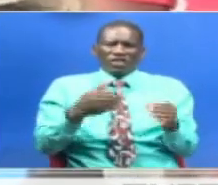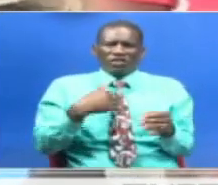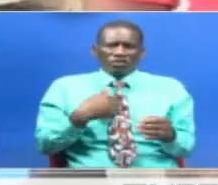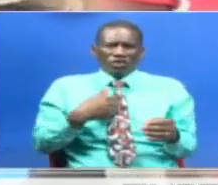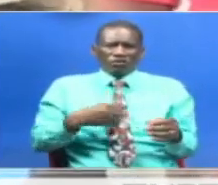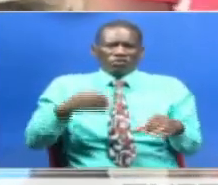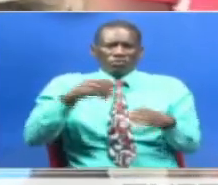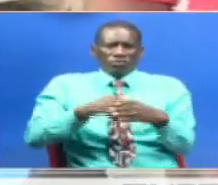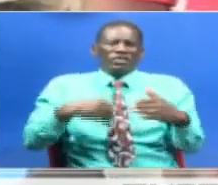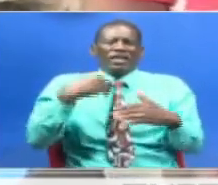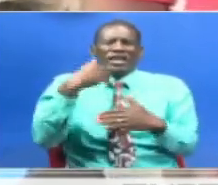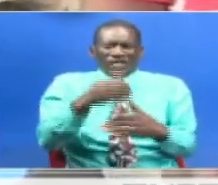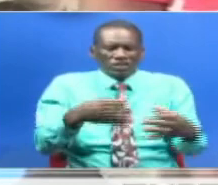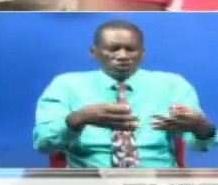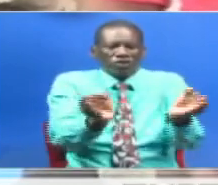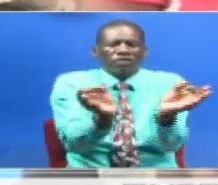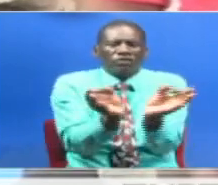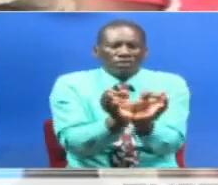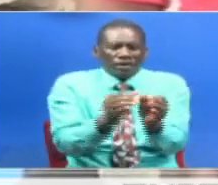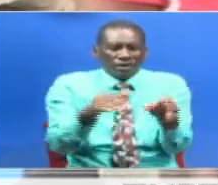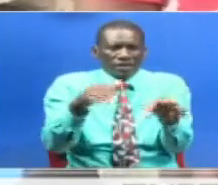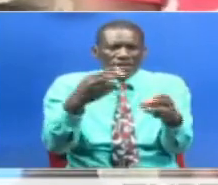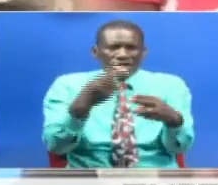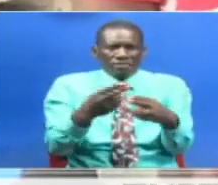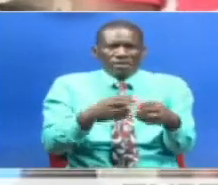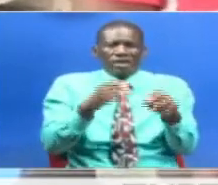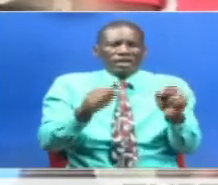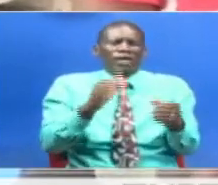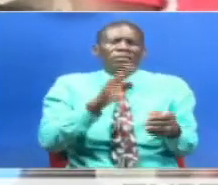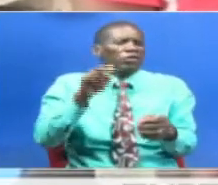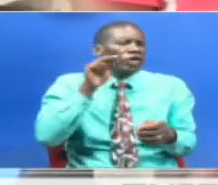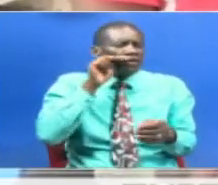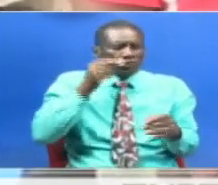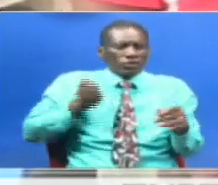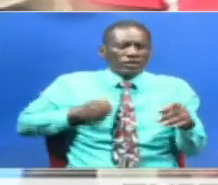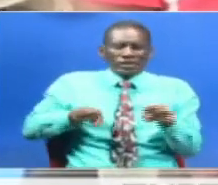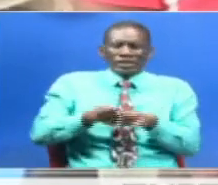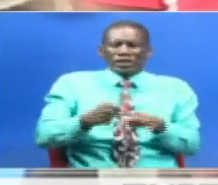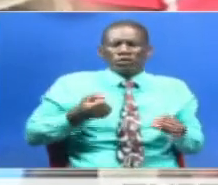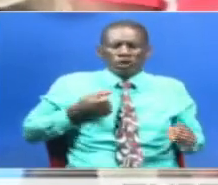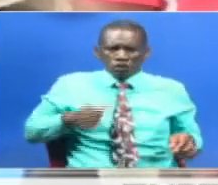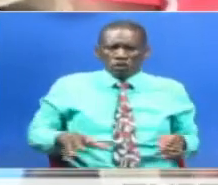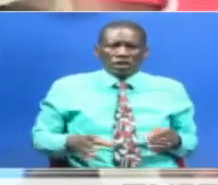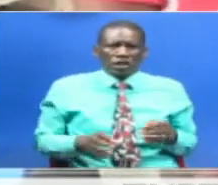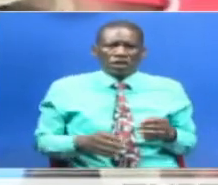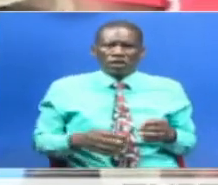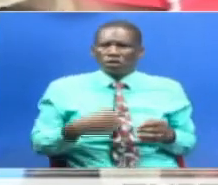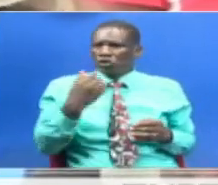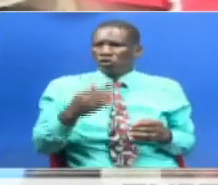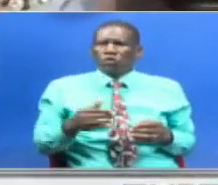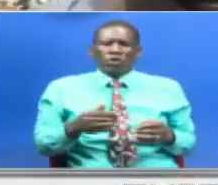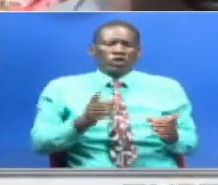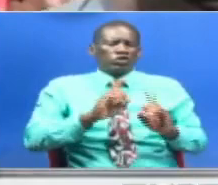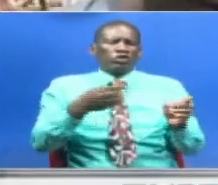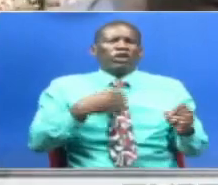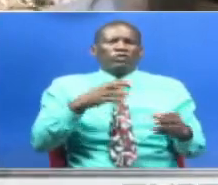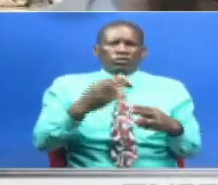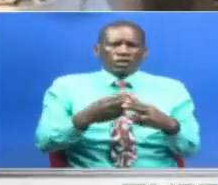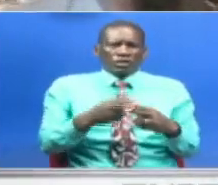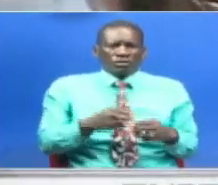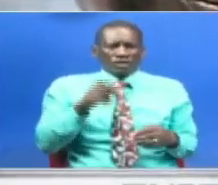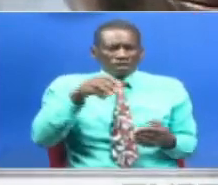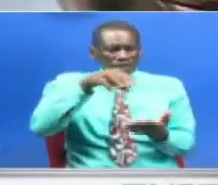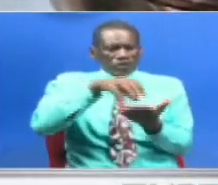next of kin name. Next of kin can be your nephew, your sister, your daughter, which doesn't even bear your name. Katika hii hali